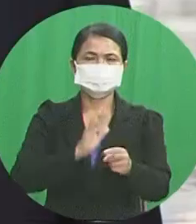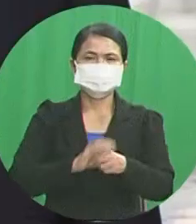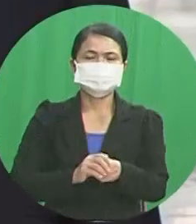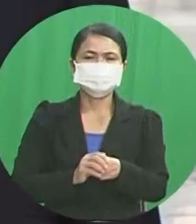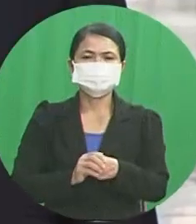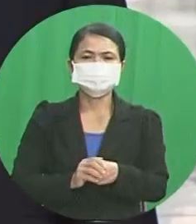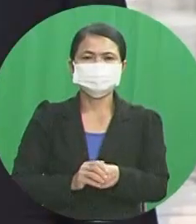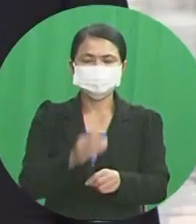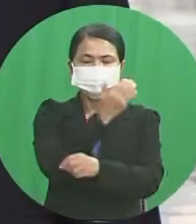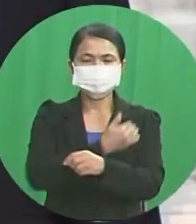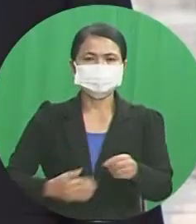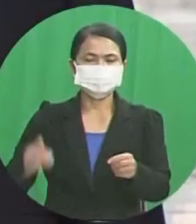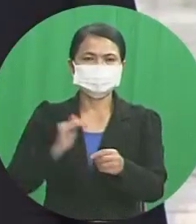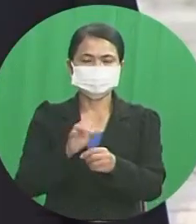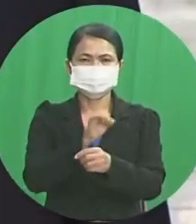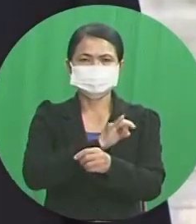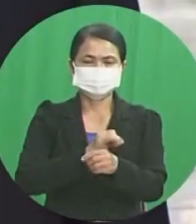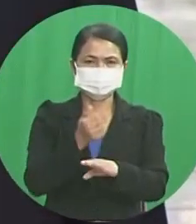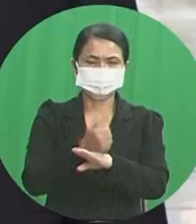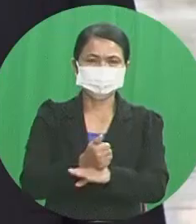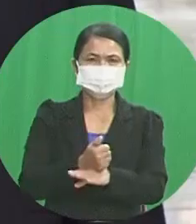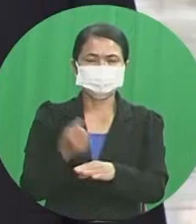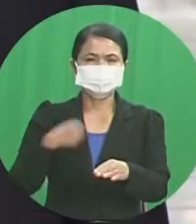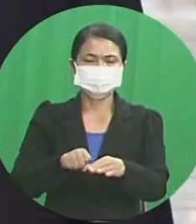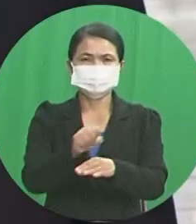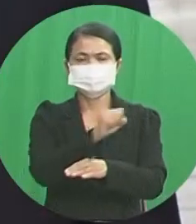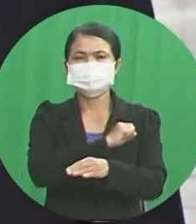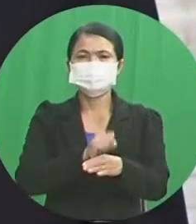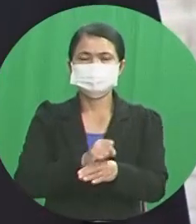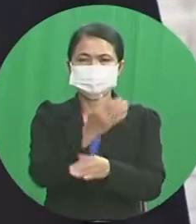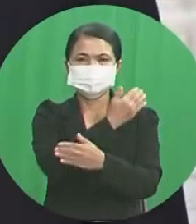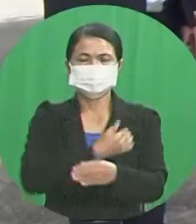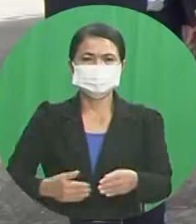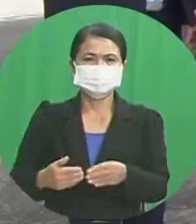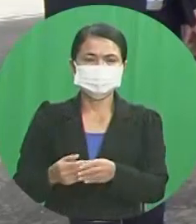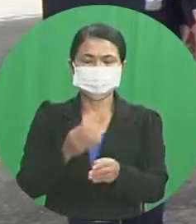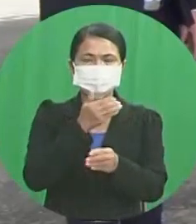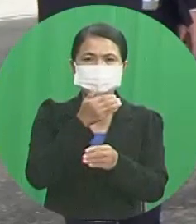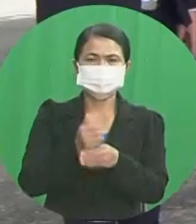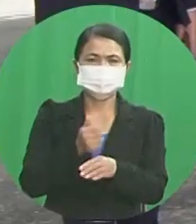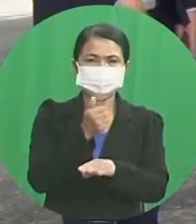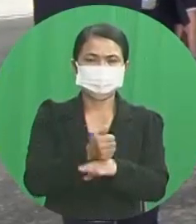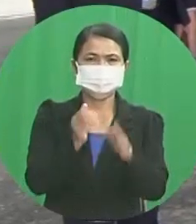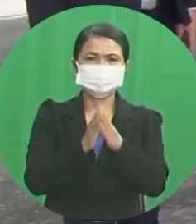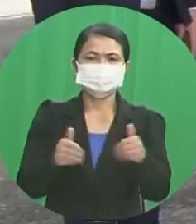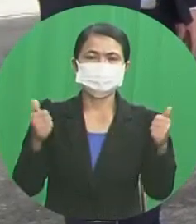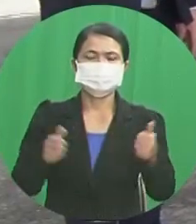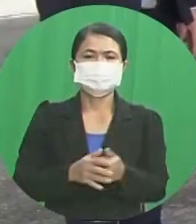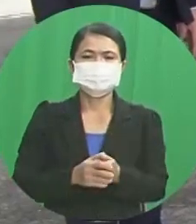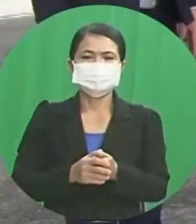មចំពោះសម្ដេចវិបុលសេនាភក្តីសាយឈុំប្រធានព្រឹទ្ធសភានិងសម្ដេចអគ្គមហាពញាចក្រីហេងសំរិនប្រធានរដ្ឋស